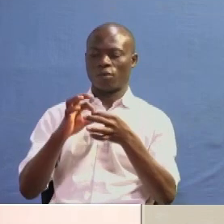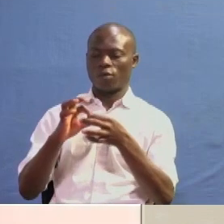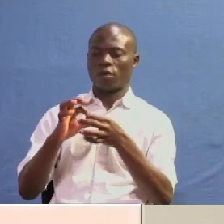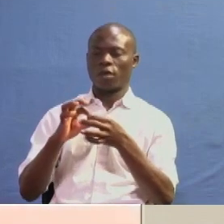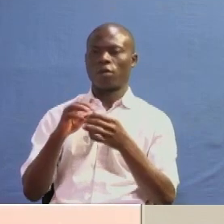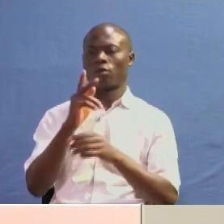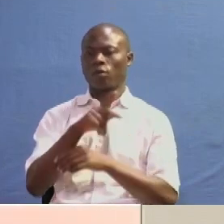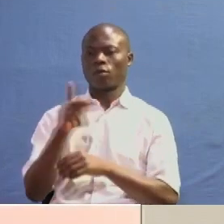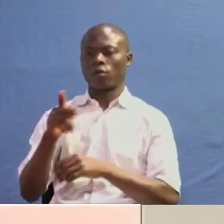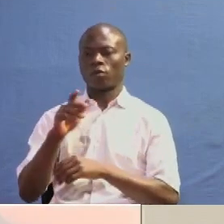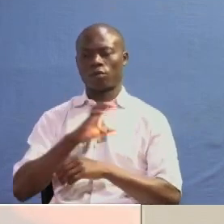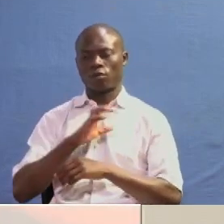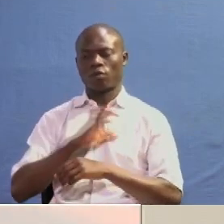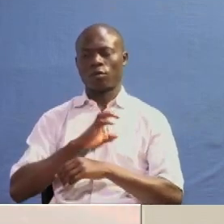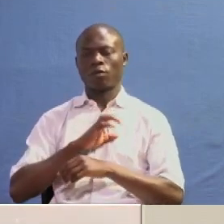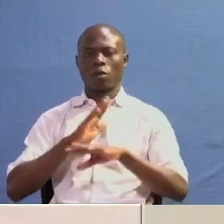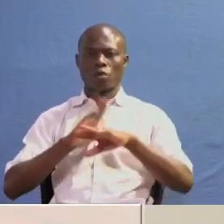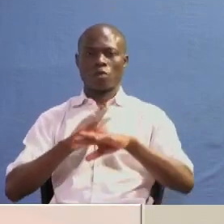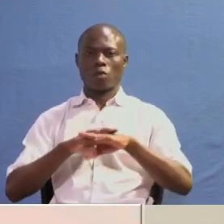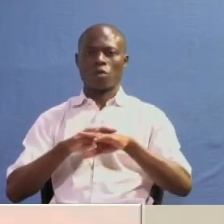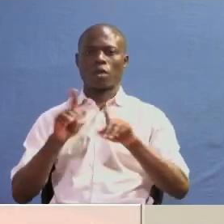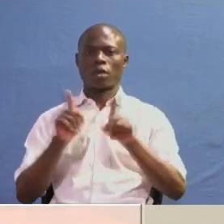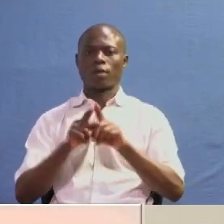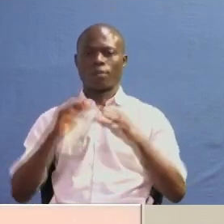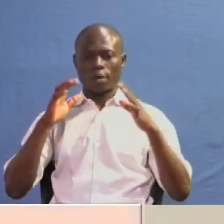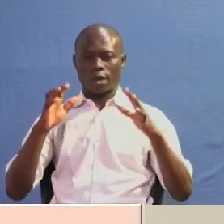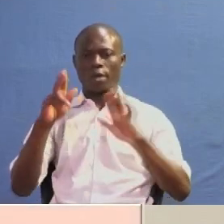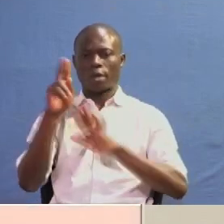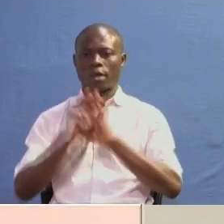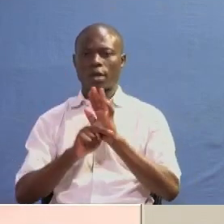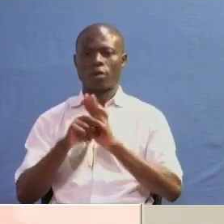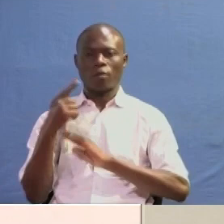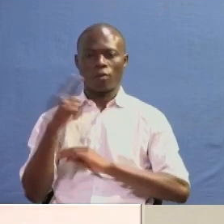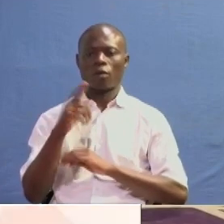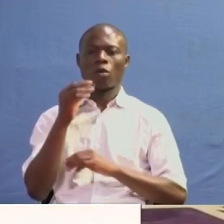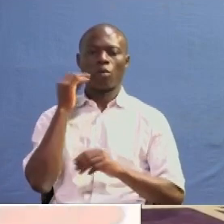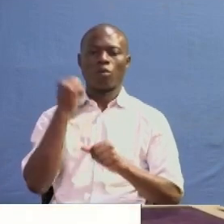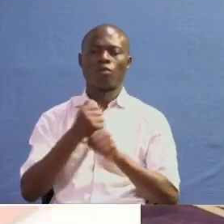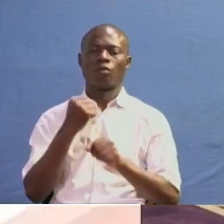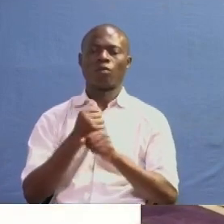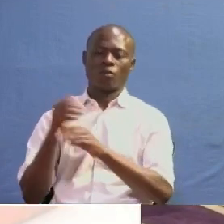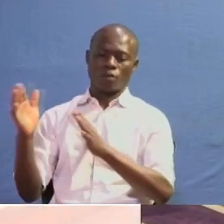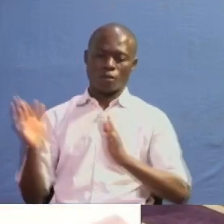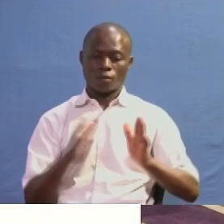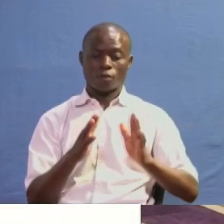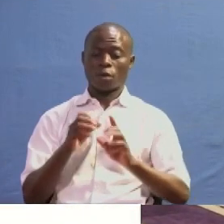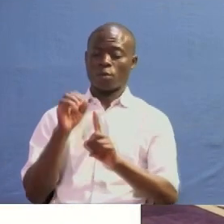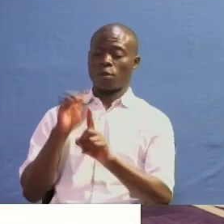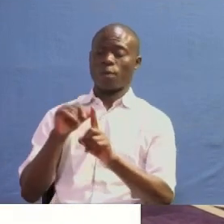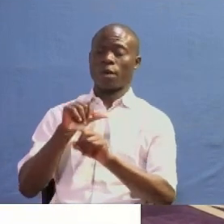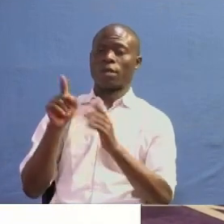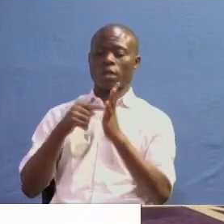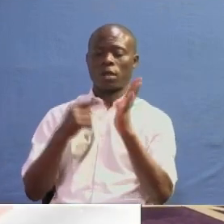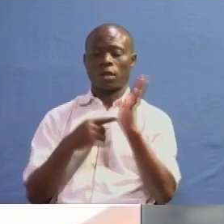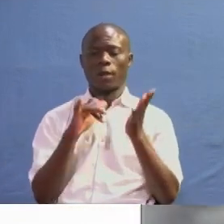common purpose, the good and greatness of our homeland. Sera hii ya kimataifa imetajwa